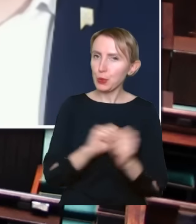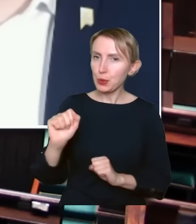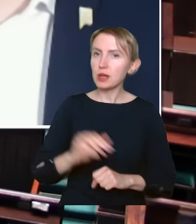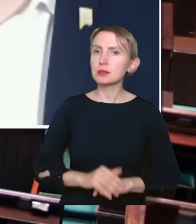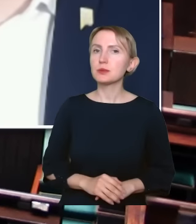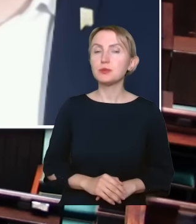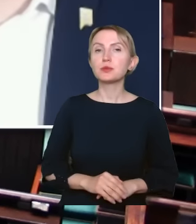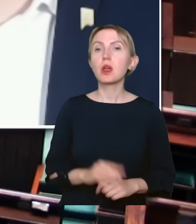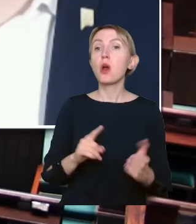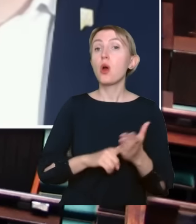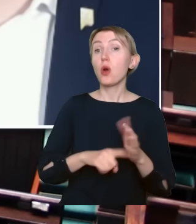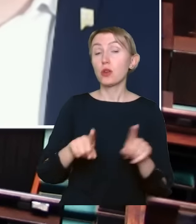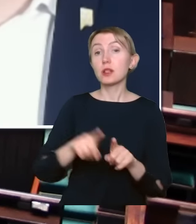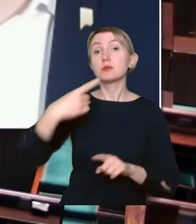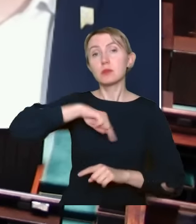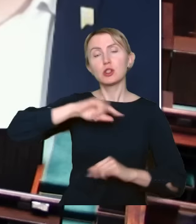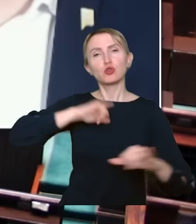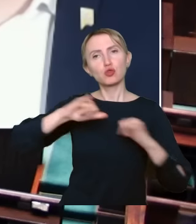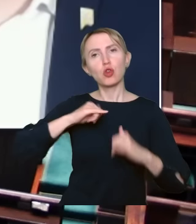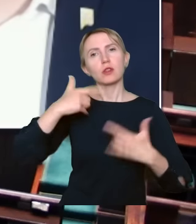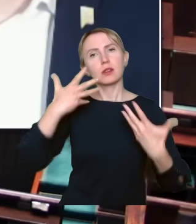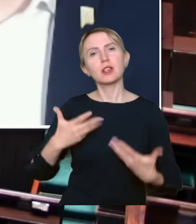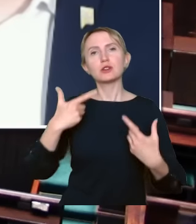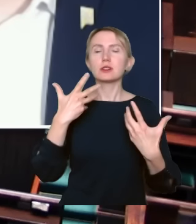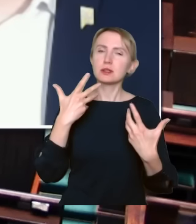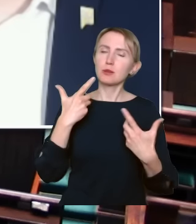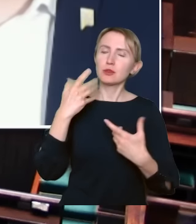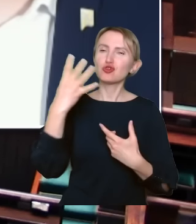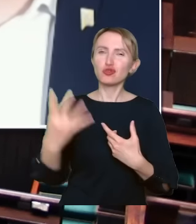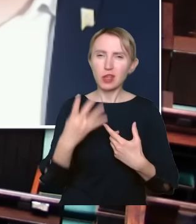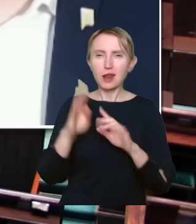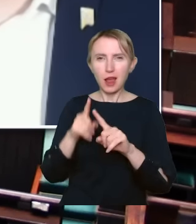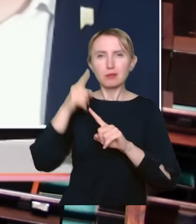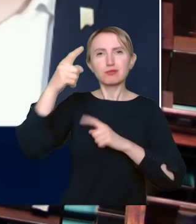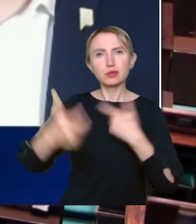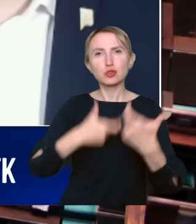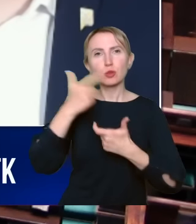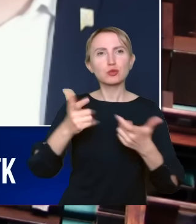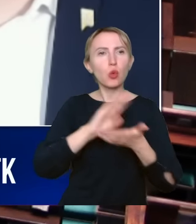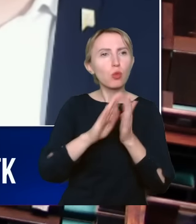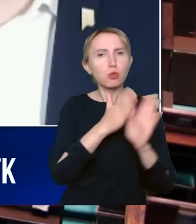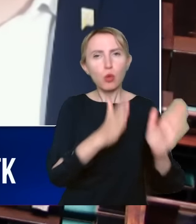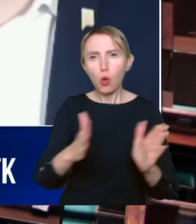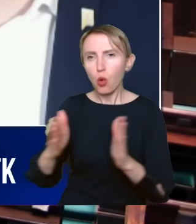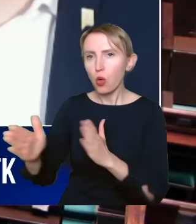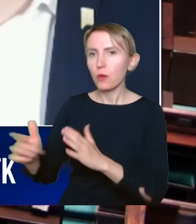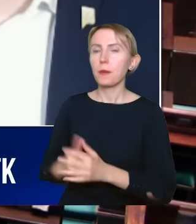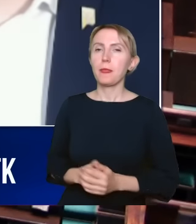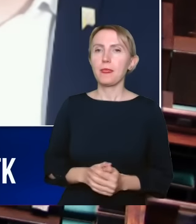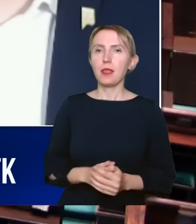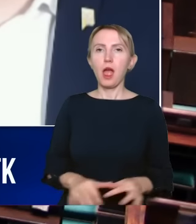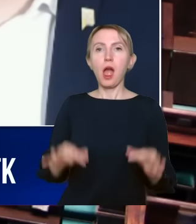także to jest ambicją naszego rządu przez najbliższe 4 lata, żeby to wyprostować. I sposobu i ścieżki